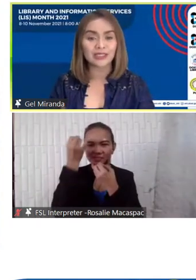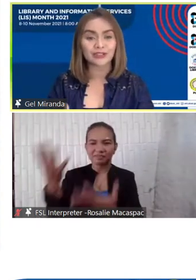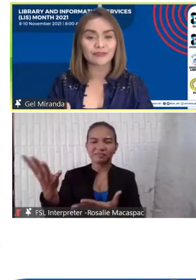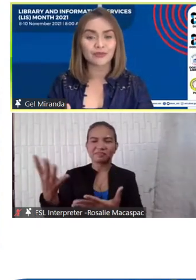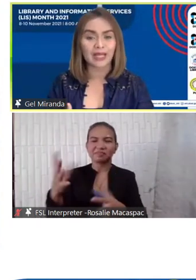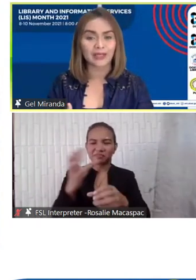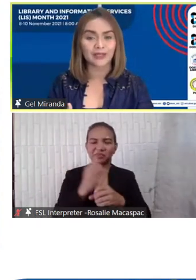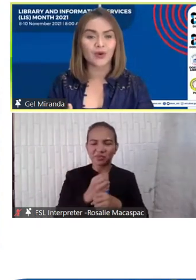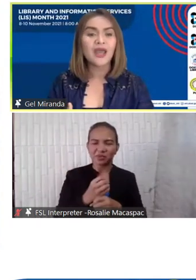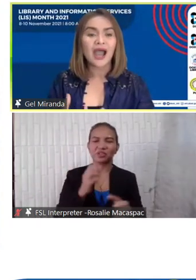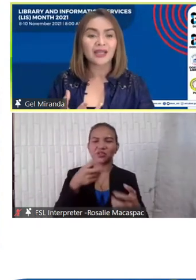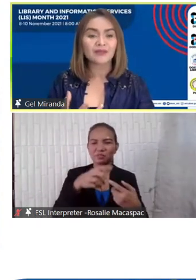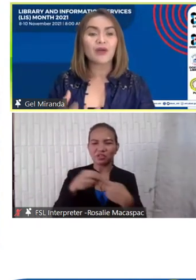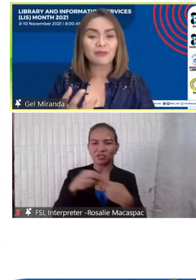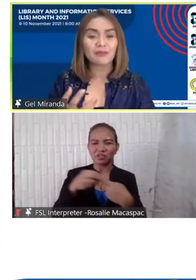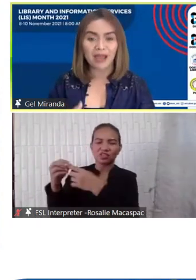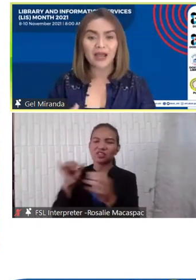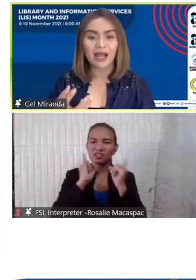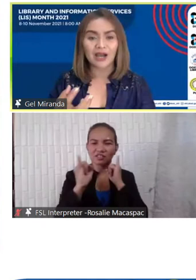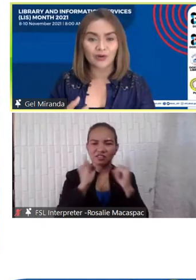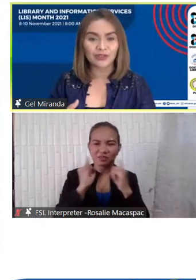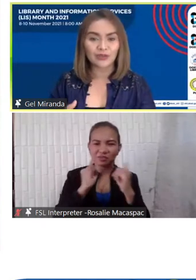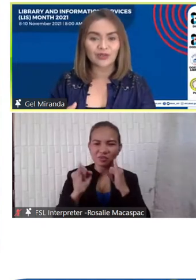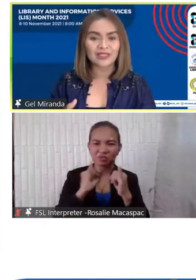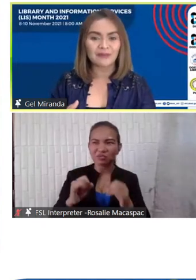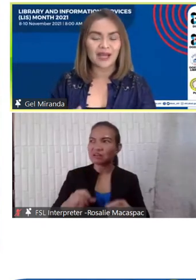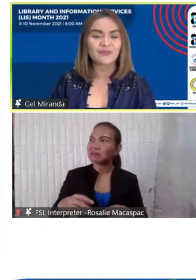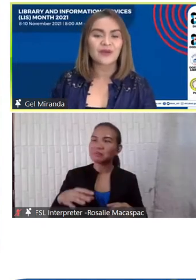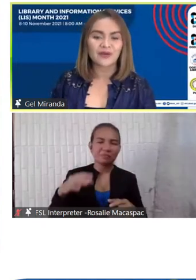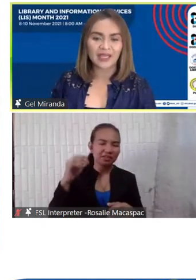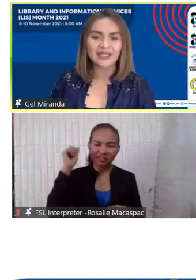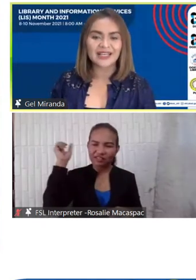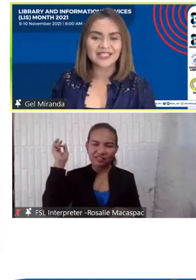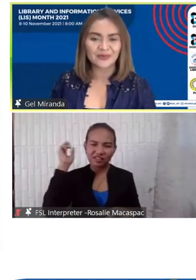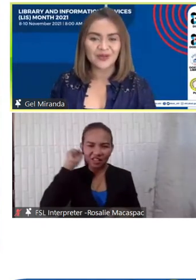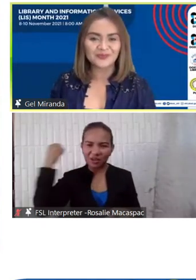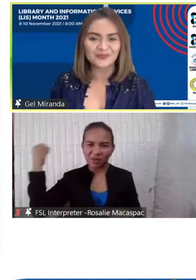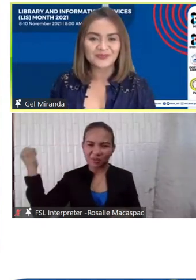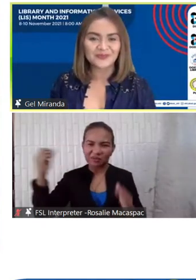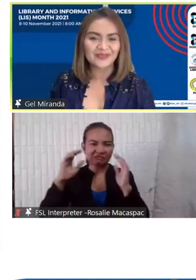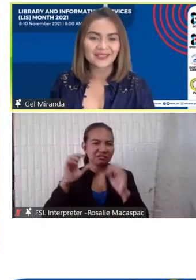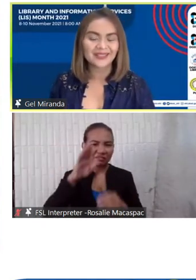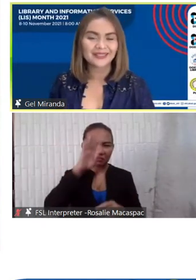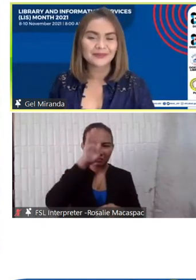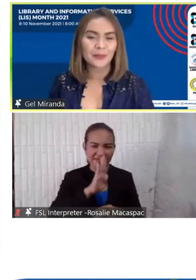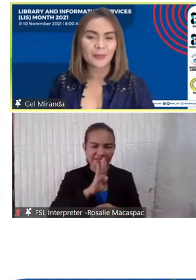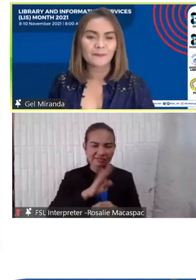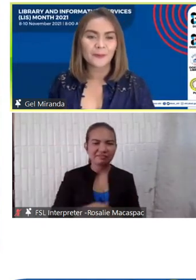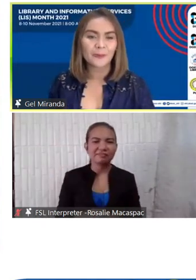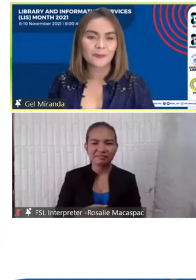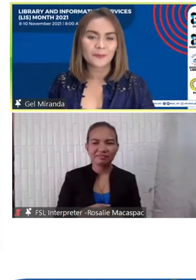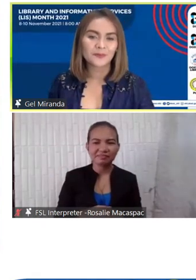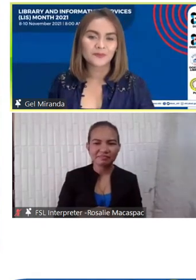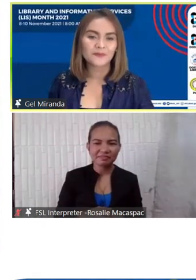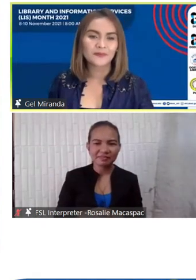kung nag-i-interview tayo at pumalpak ang audio, di ba? Okay, next po.